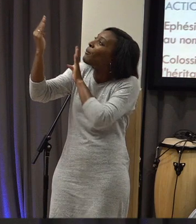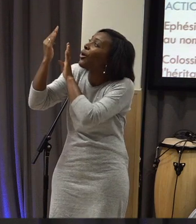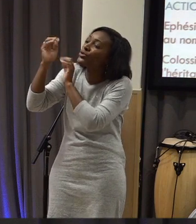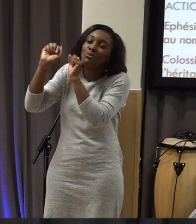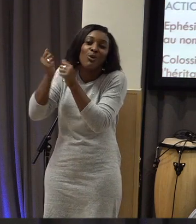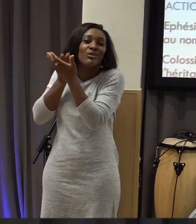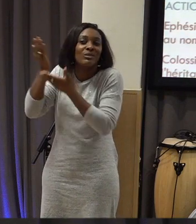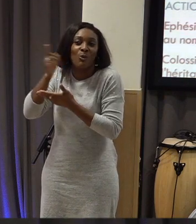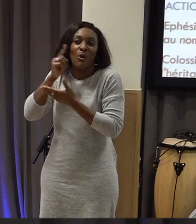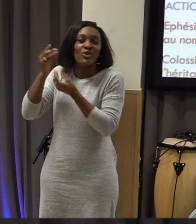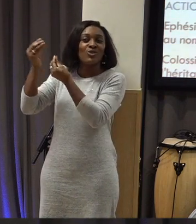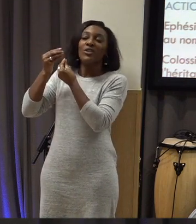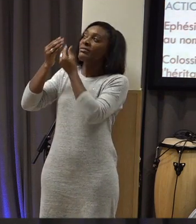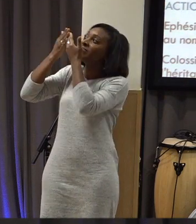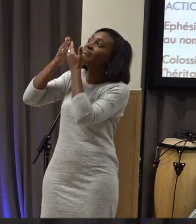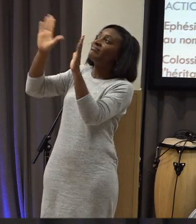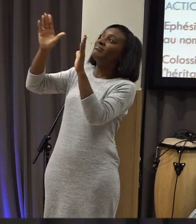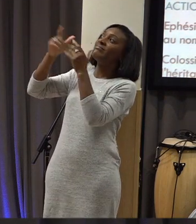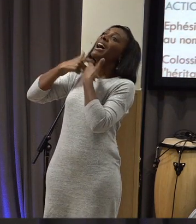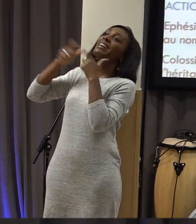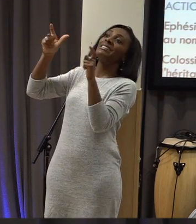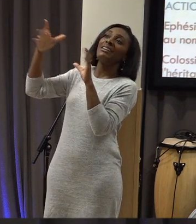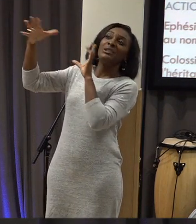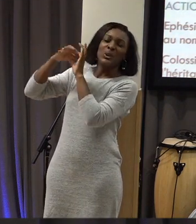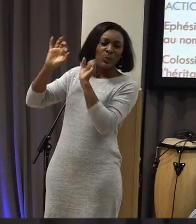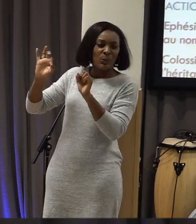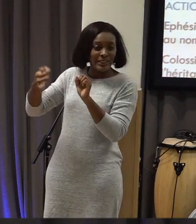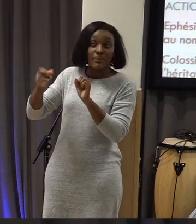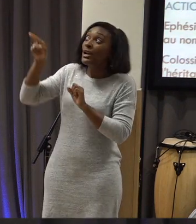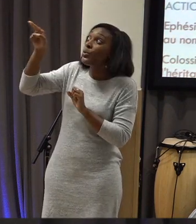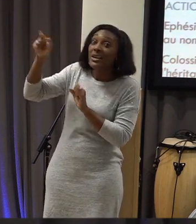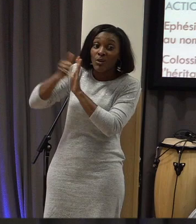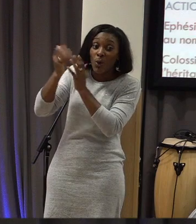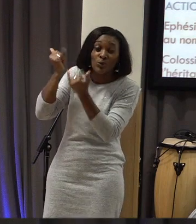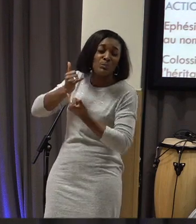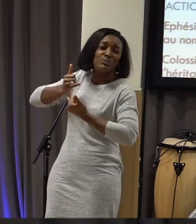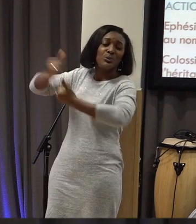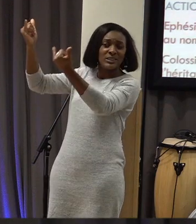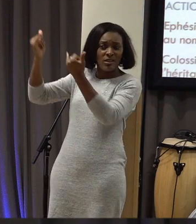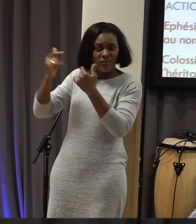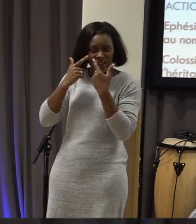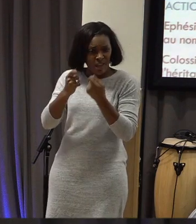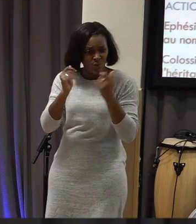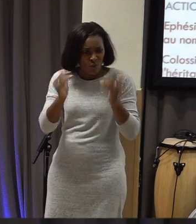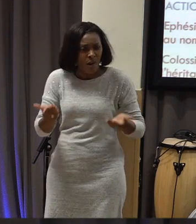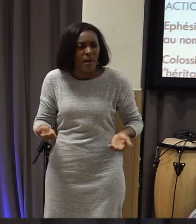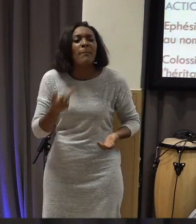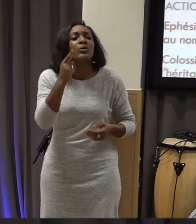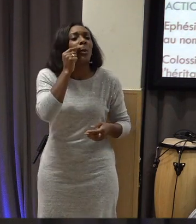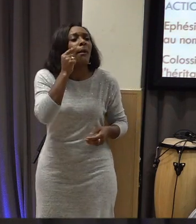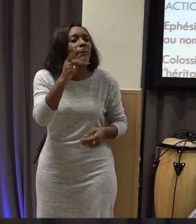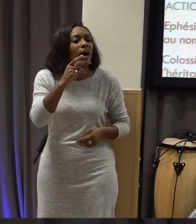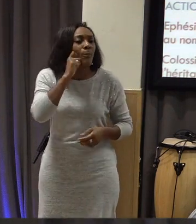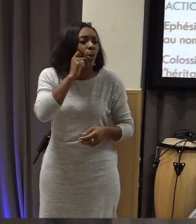laisse l'accès. Mais Dieu est le Dieu tout-puissant. Et même à votre Père, ne lui parlez pas n'importe